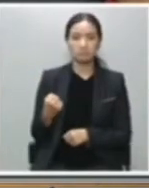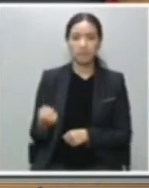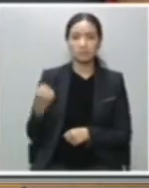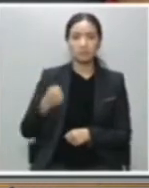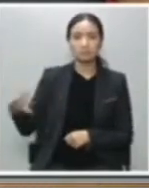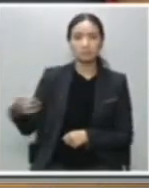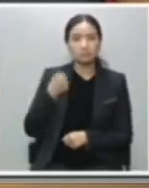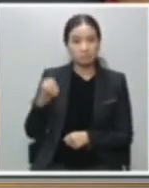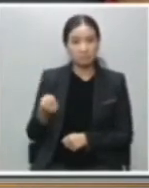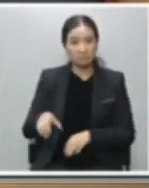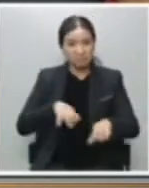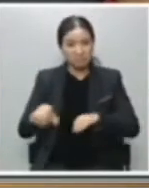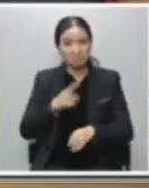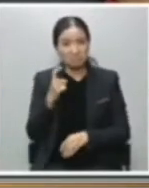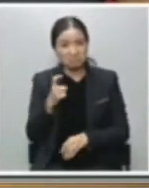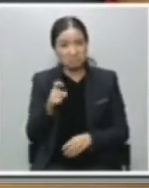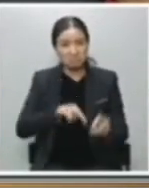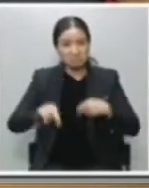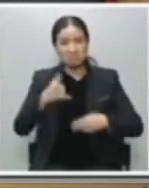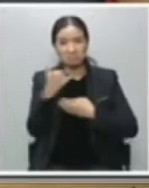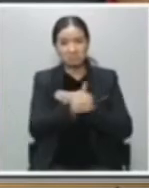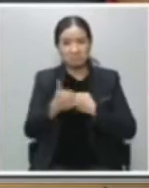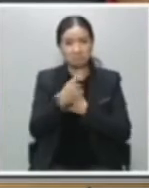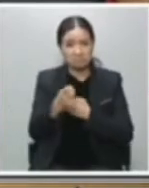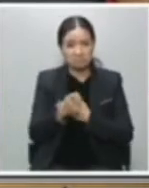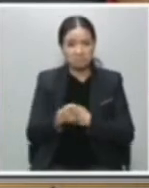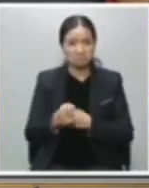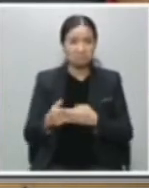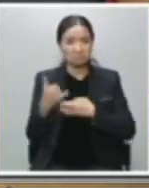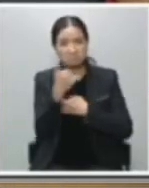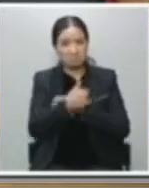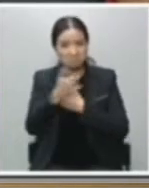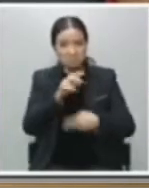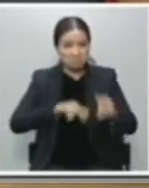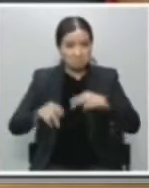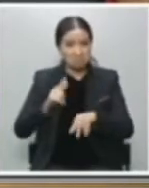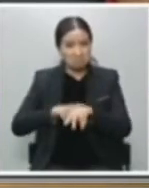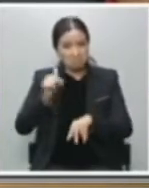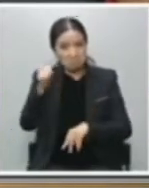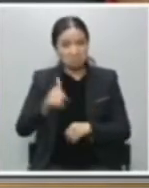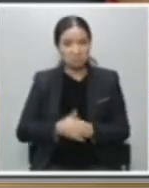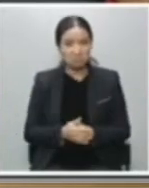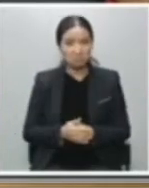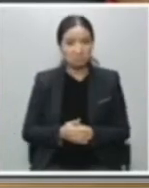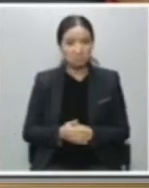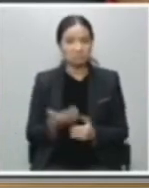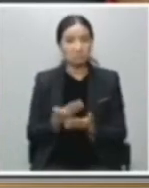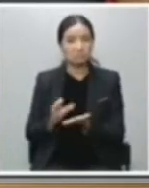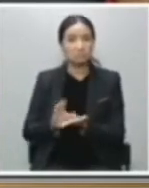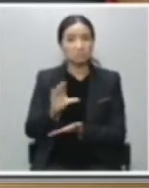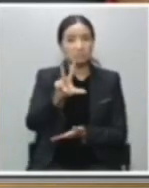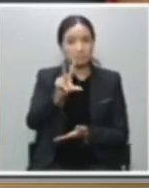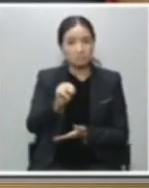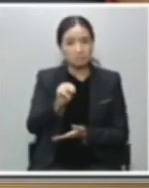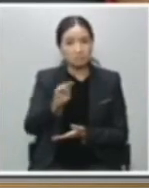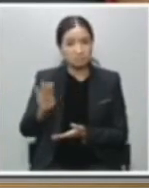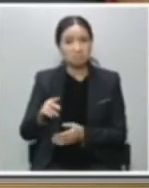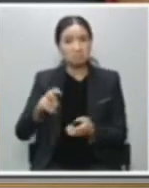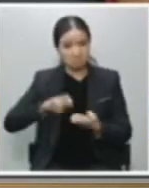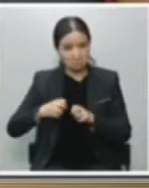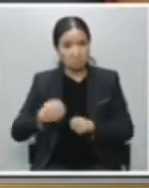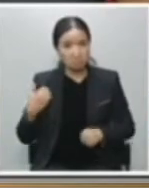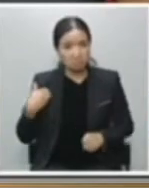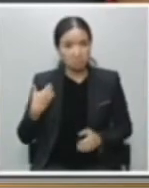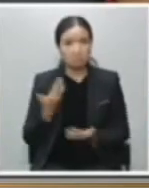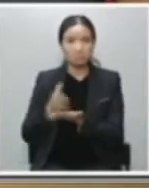ริหารประเทศใช้ไม่ได้ใช่ไหมเพราะบริหารประเทศเก่งใช่ไหมไปตั้งกองทุน30บาทมีปัญหาใช่ไหมไปทำกองทุนหมู่บ้